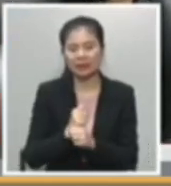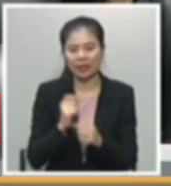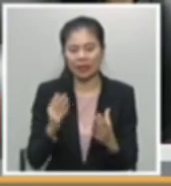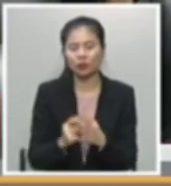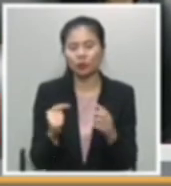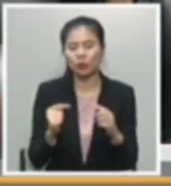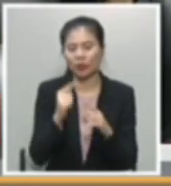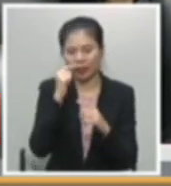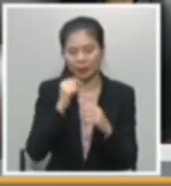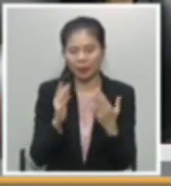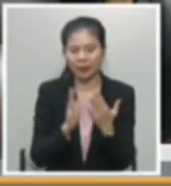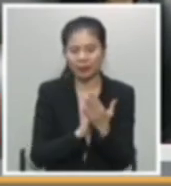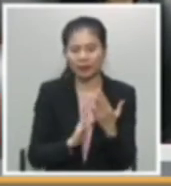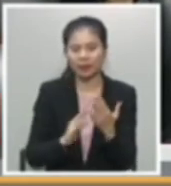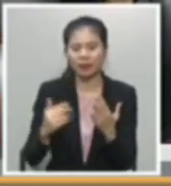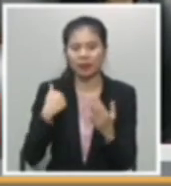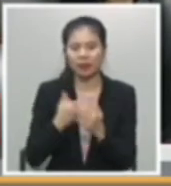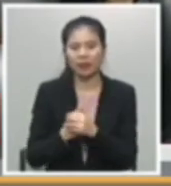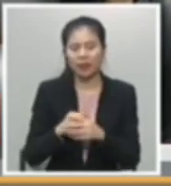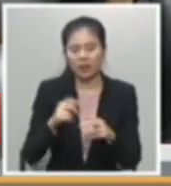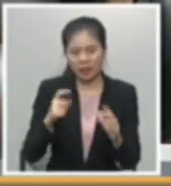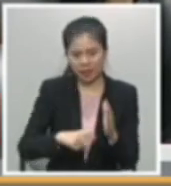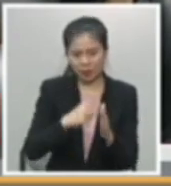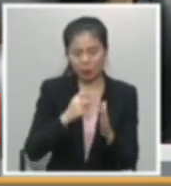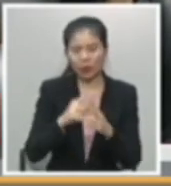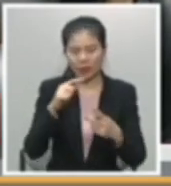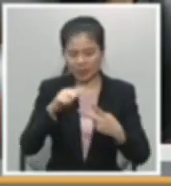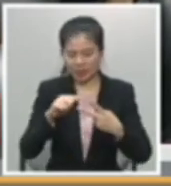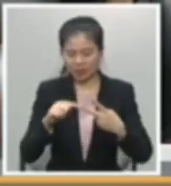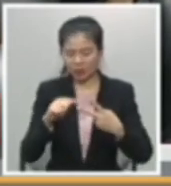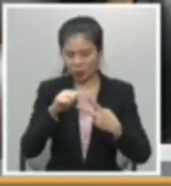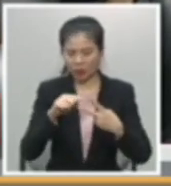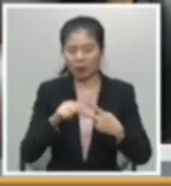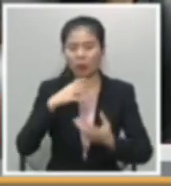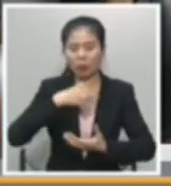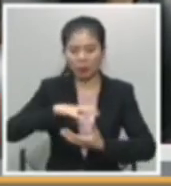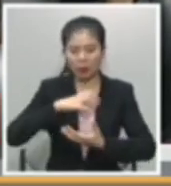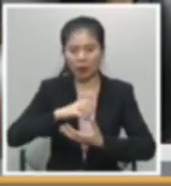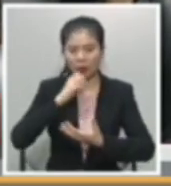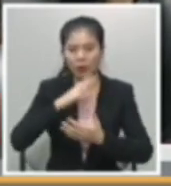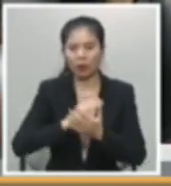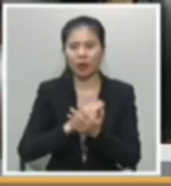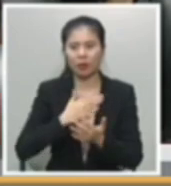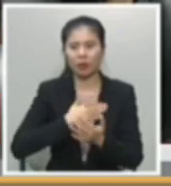ราอันนี้ก็เป็น2เหตุผลที่สำหรับผมทำให้ผมไม่ส